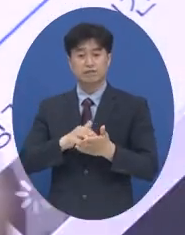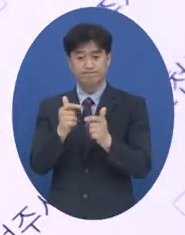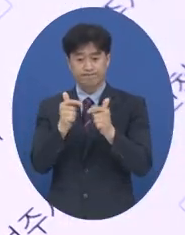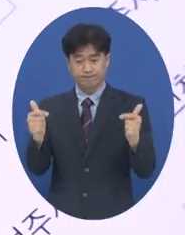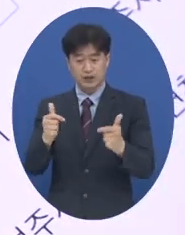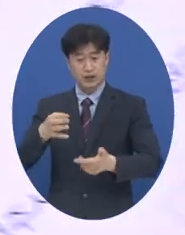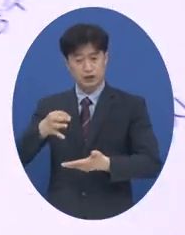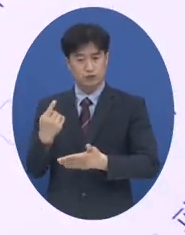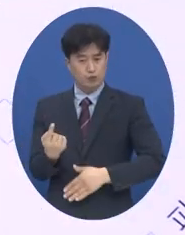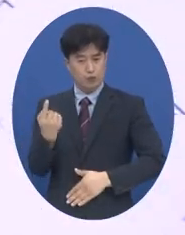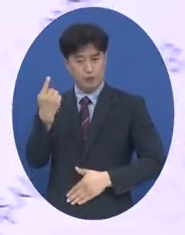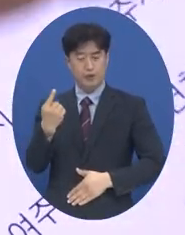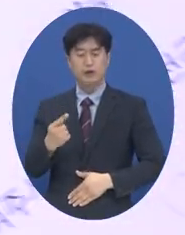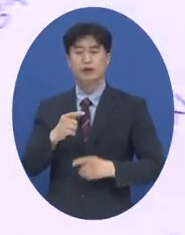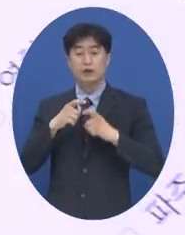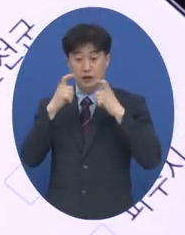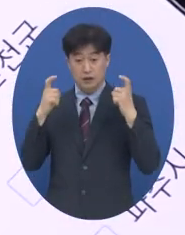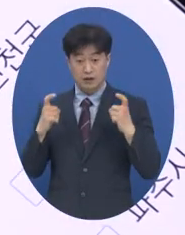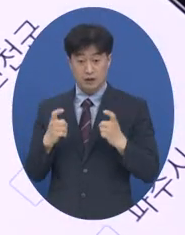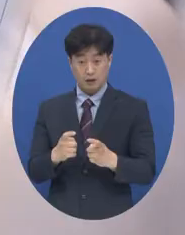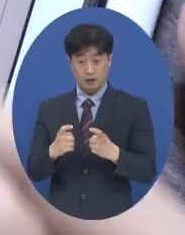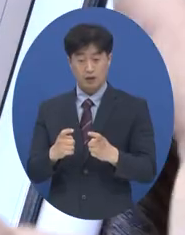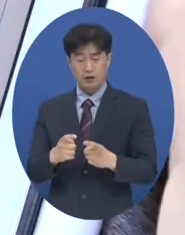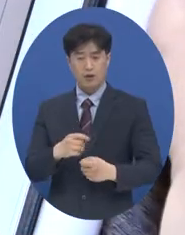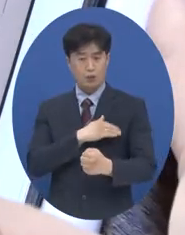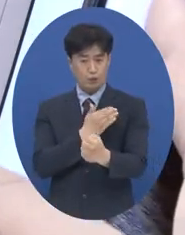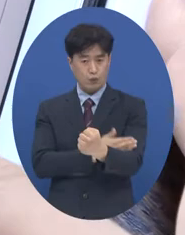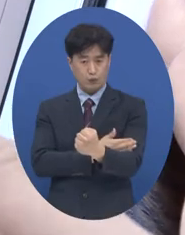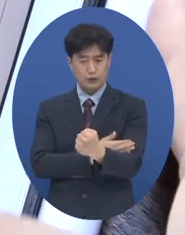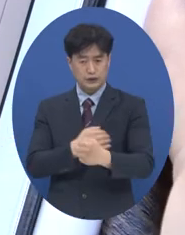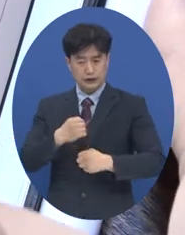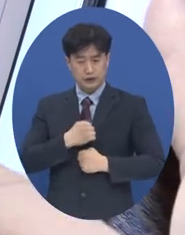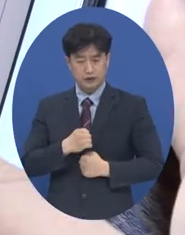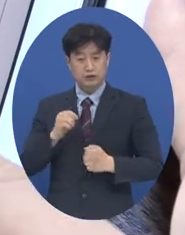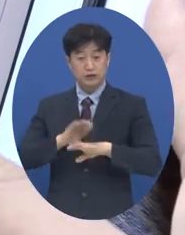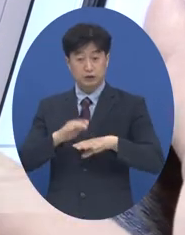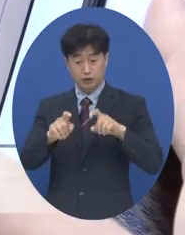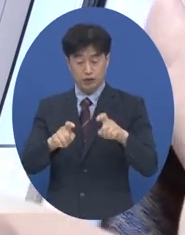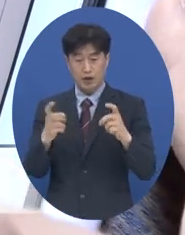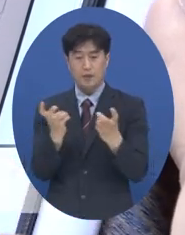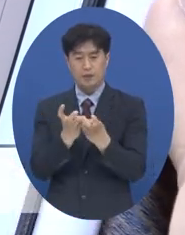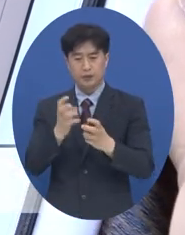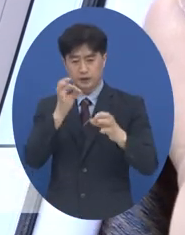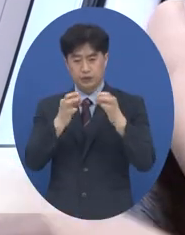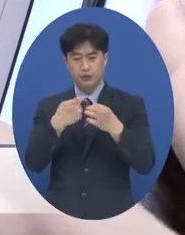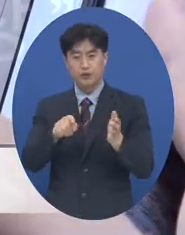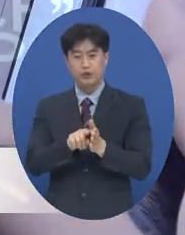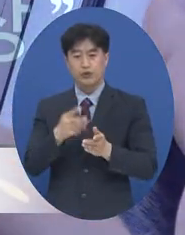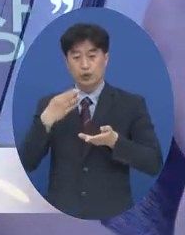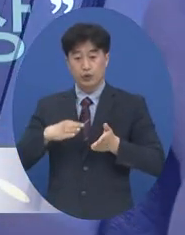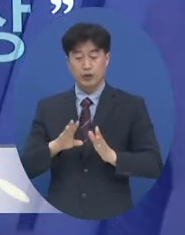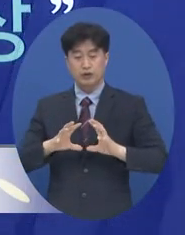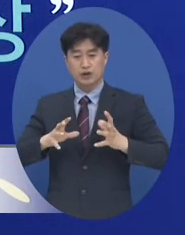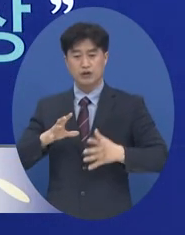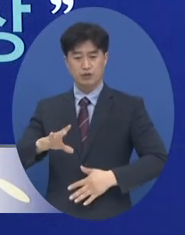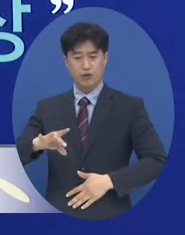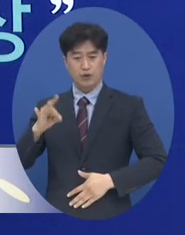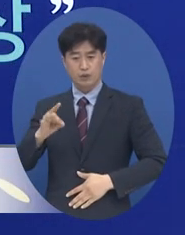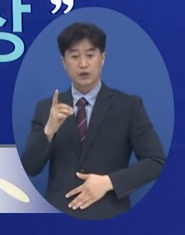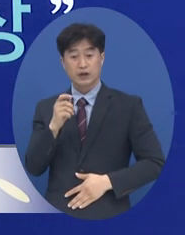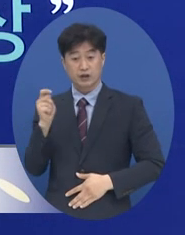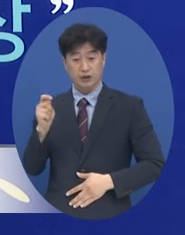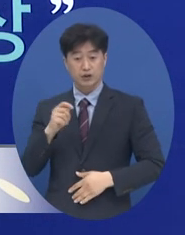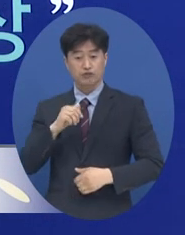늘어나고 가치가 높아지면서 개인의 데이터에 관한 권리를 지키고 실천하는 방법을 모색하기 위해 경기도가 세계